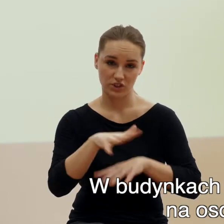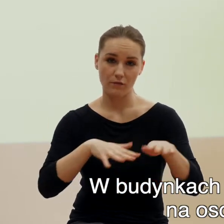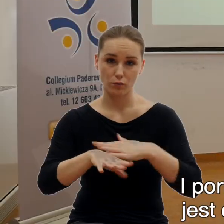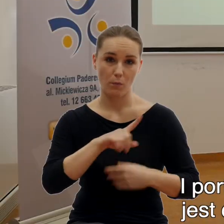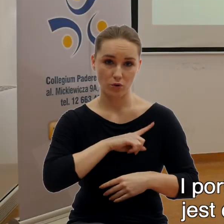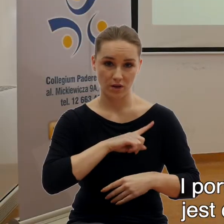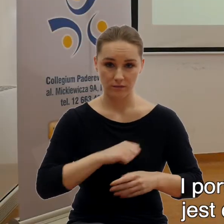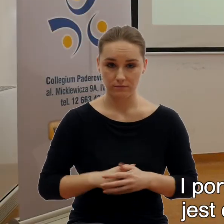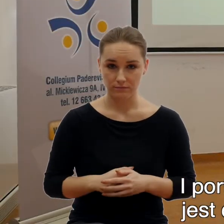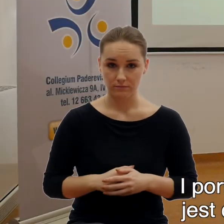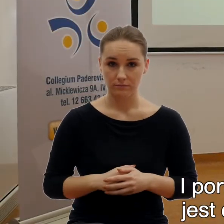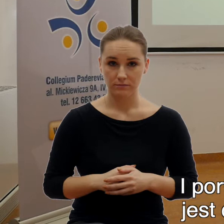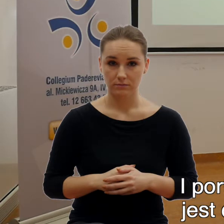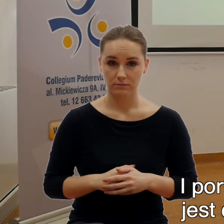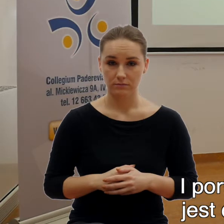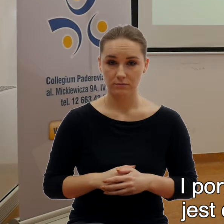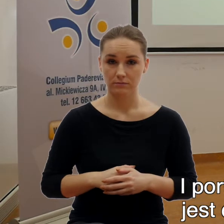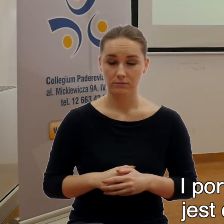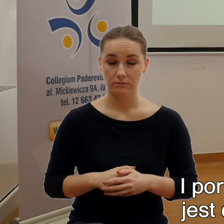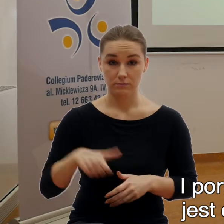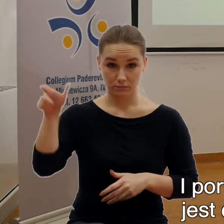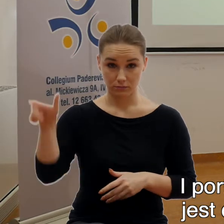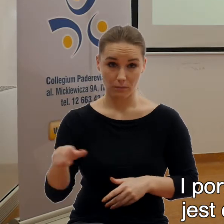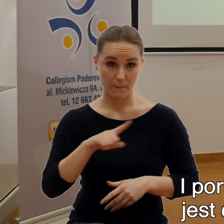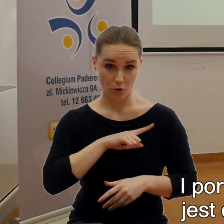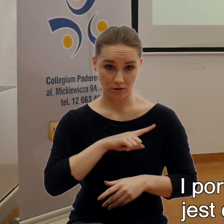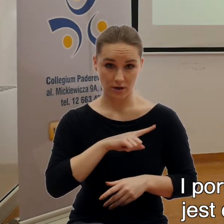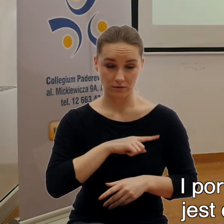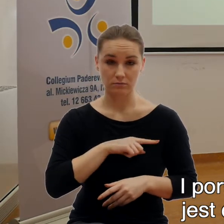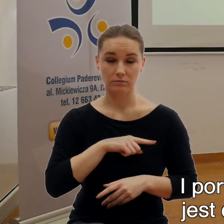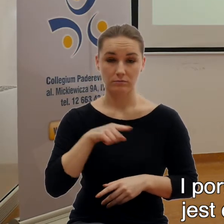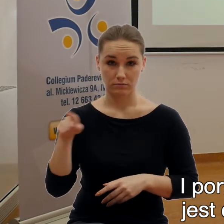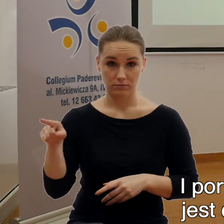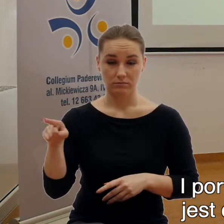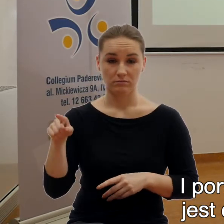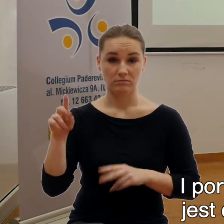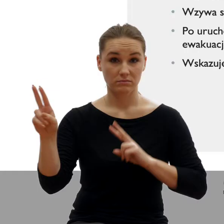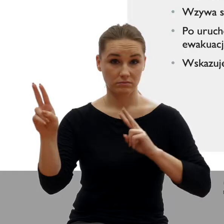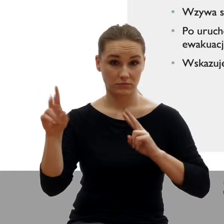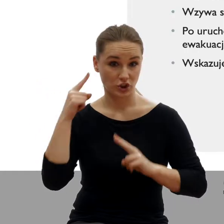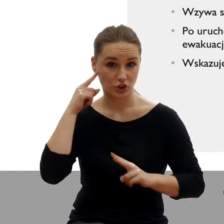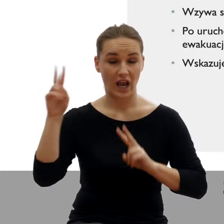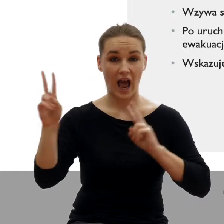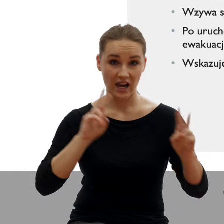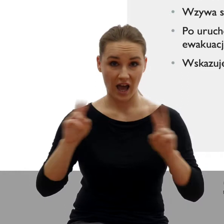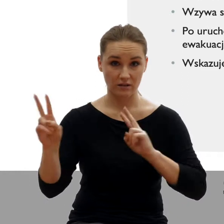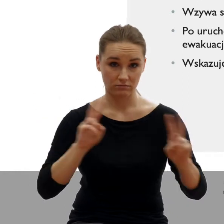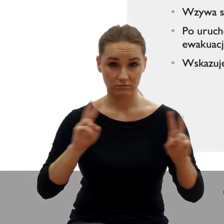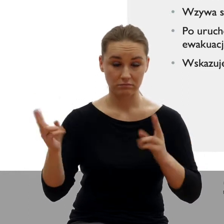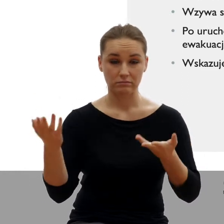I portier w momencie, gdy na przykład jest ogłoszony alarm w związku z tym, że zostaje